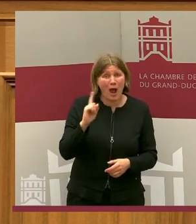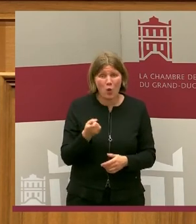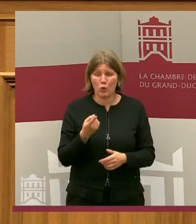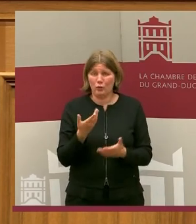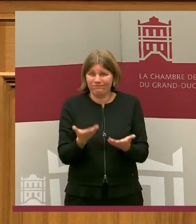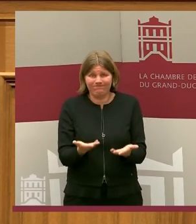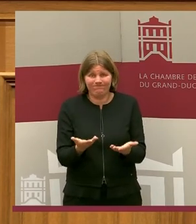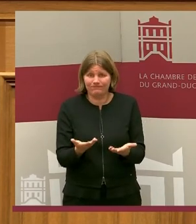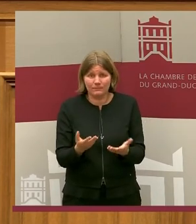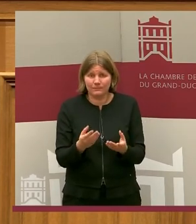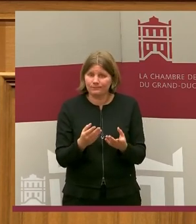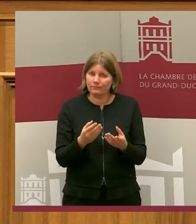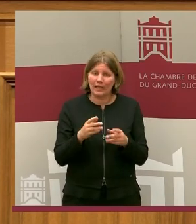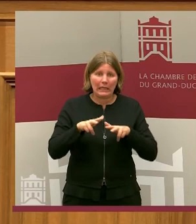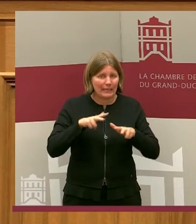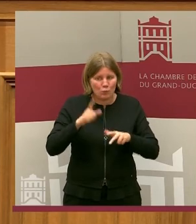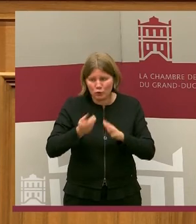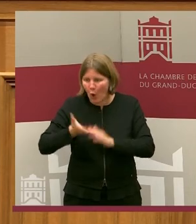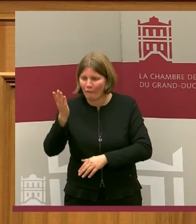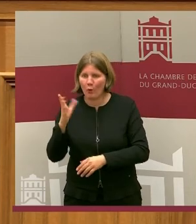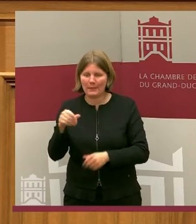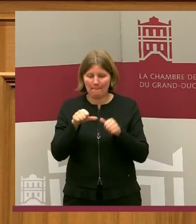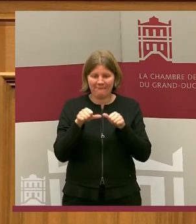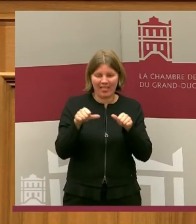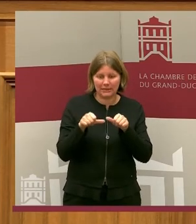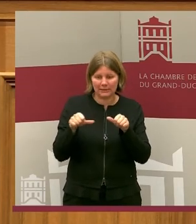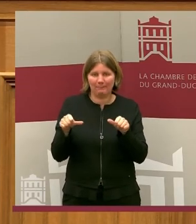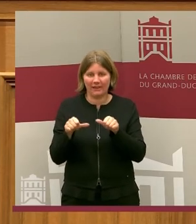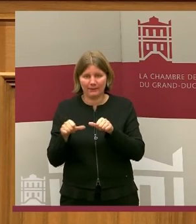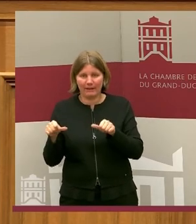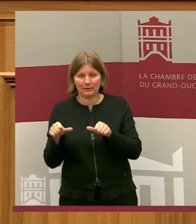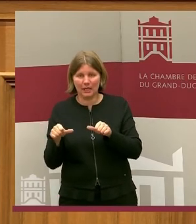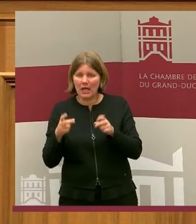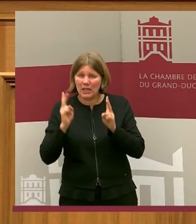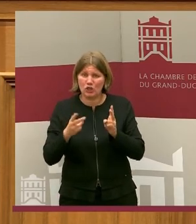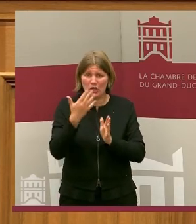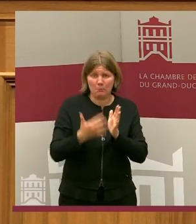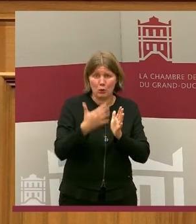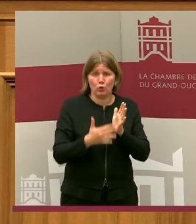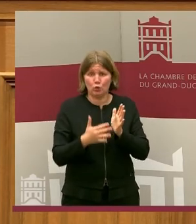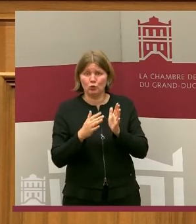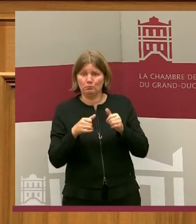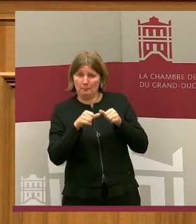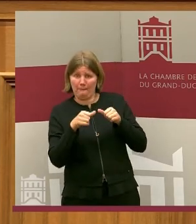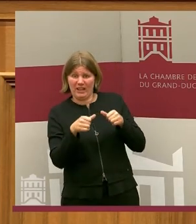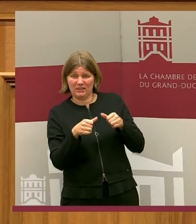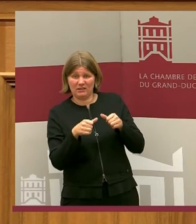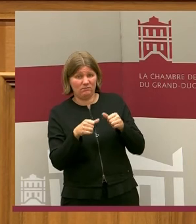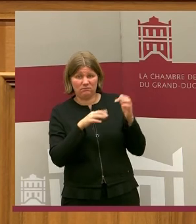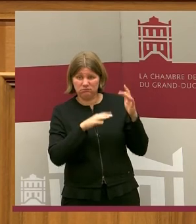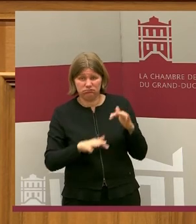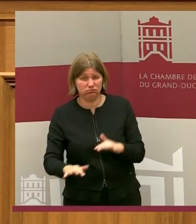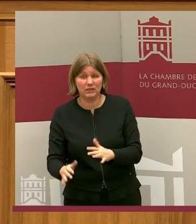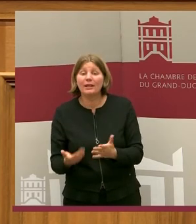muss endlich damit aufhören, zu probieren, mit Plostern eine arterielle Blutung zu stoppen. Herr Präsident, für